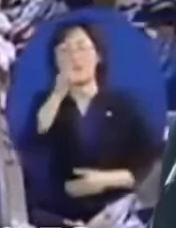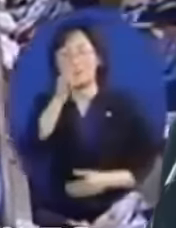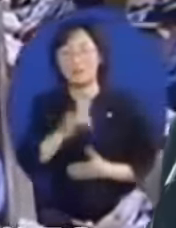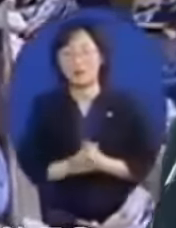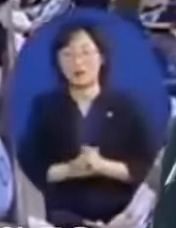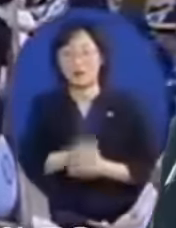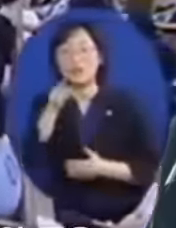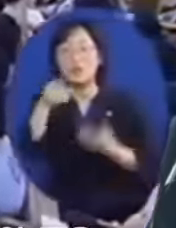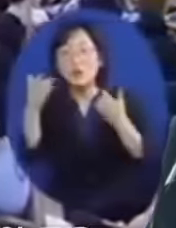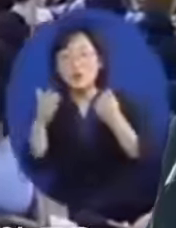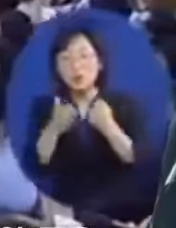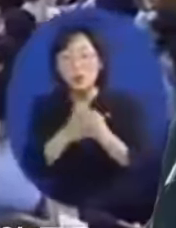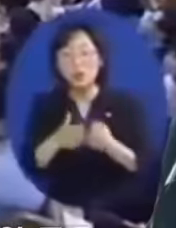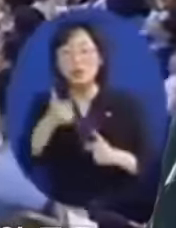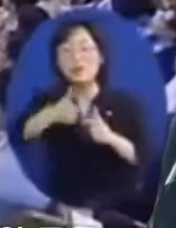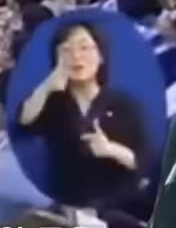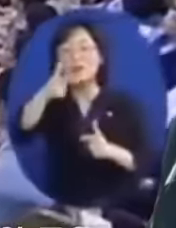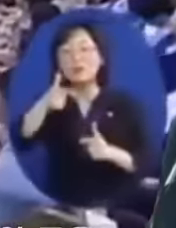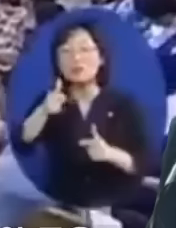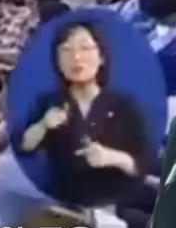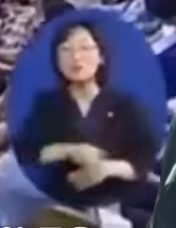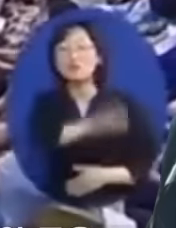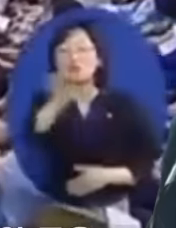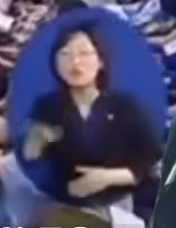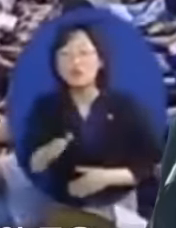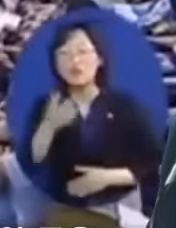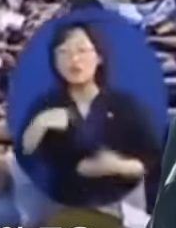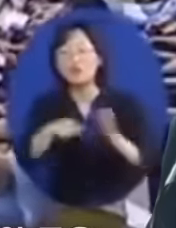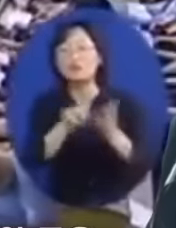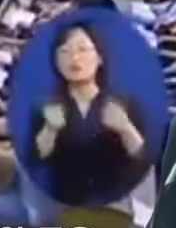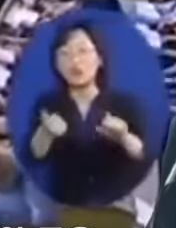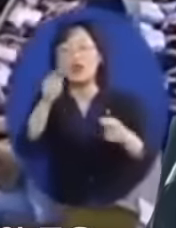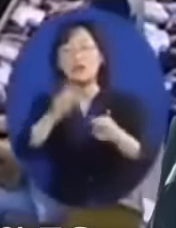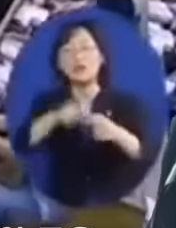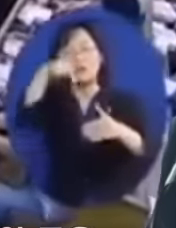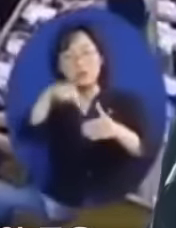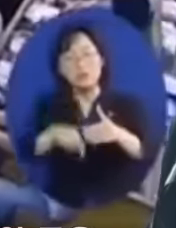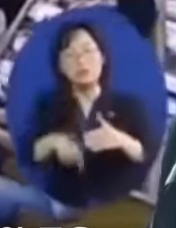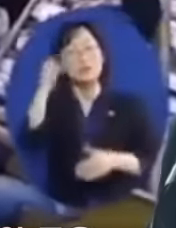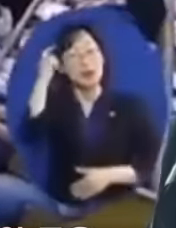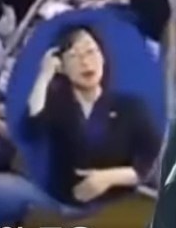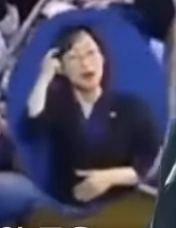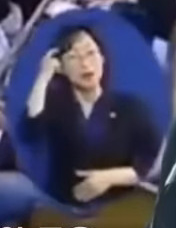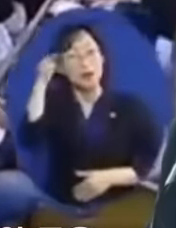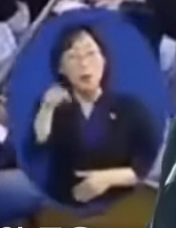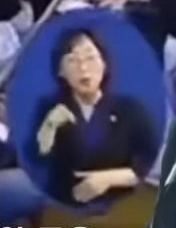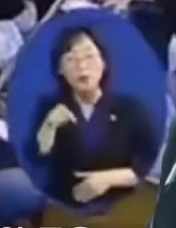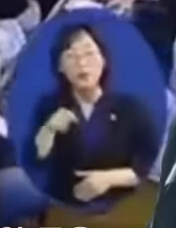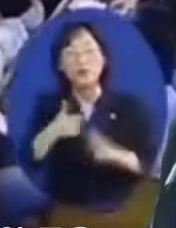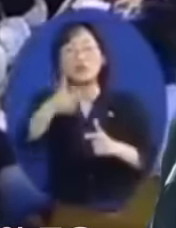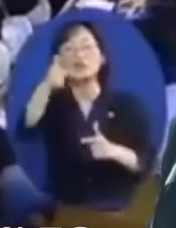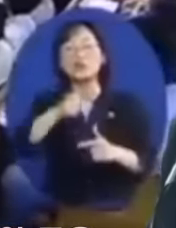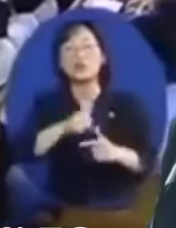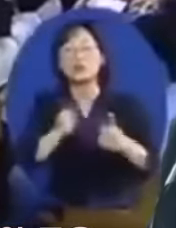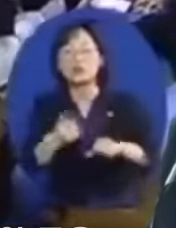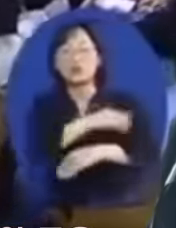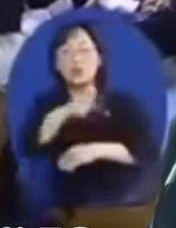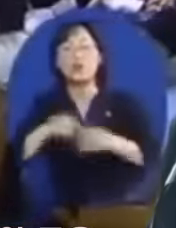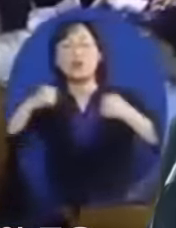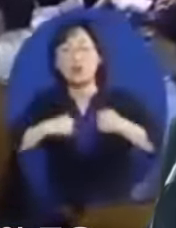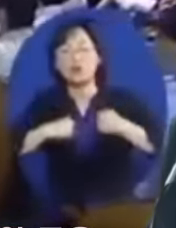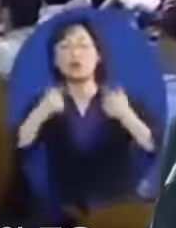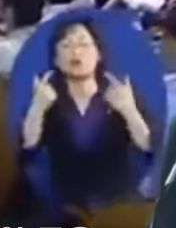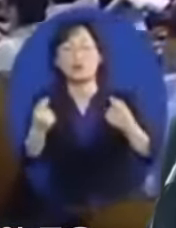것입니다. 이러므로 예수님이 우리를 위해서 죽으신 것을 깊이 생각하는 것이 예수의 죽음을 몸에 걸머지는